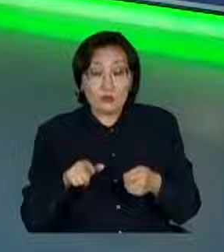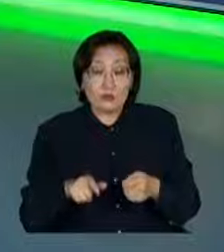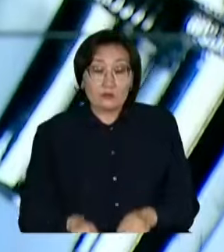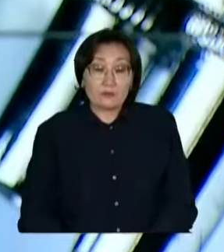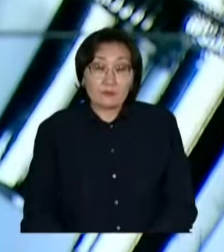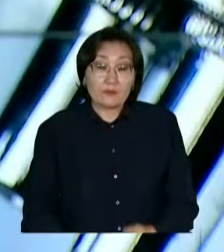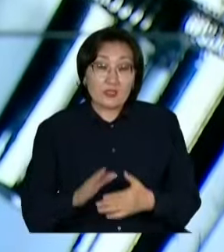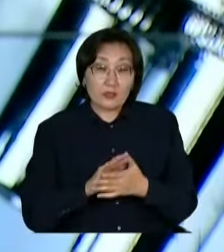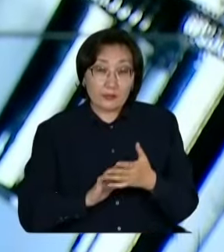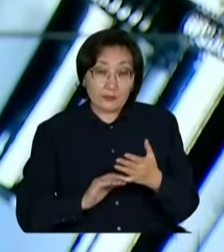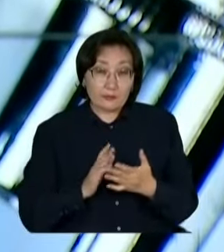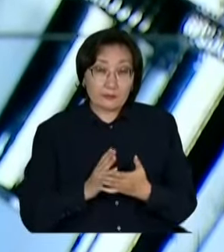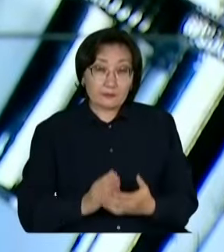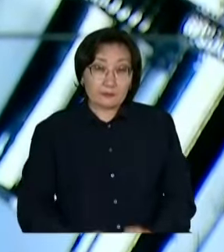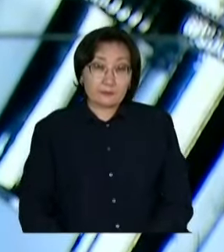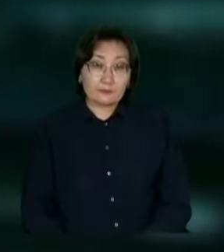болды. Жалғастырамыз.